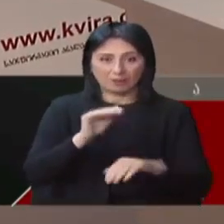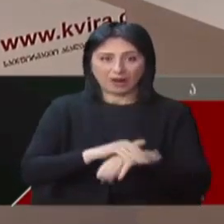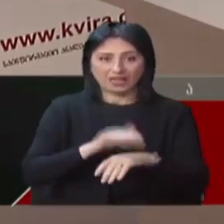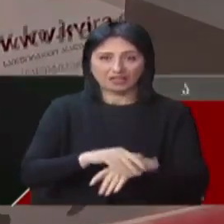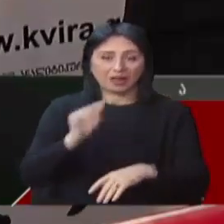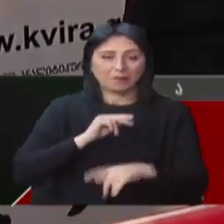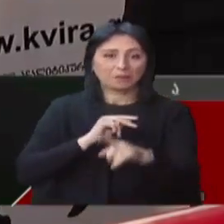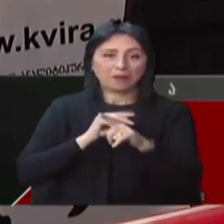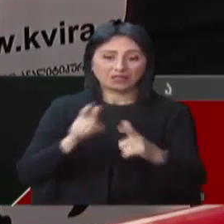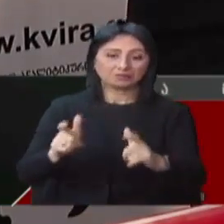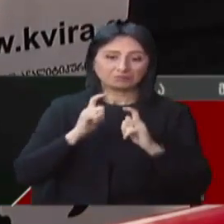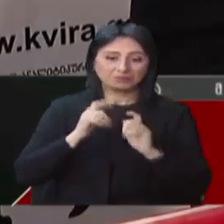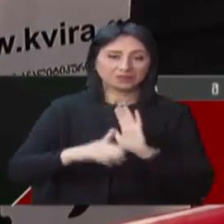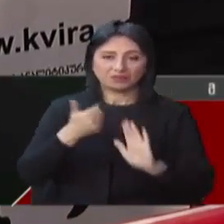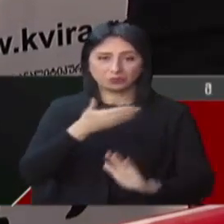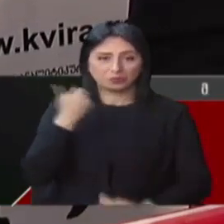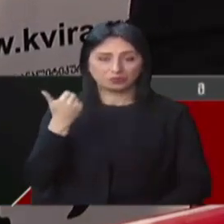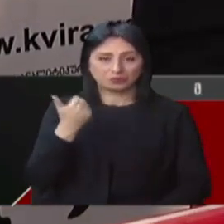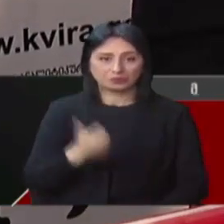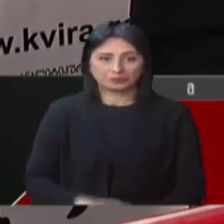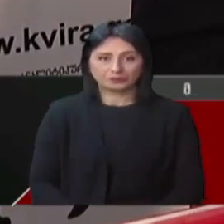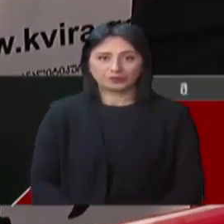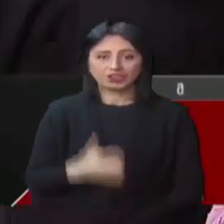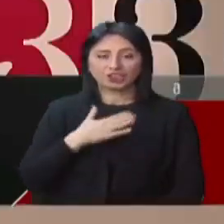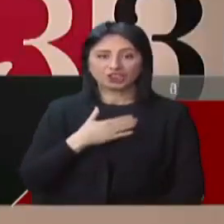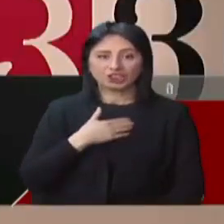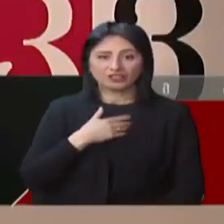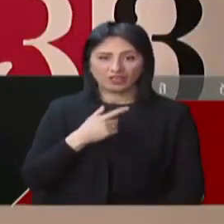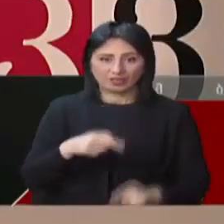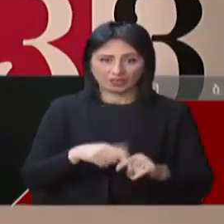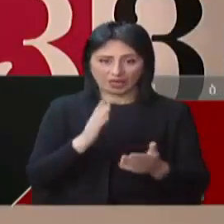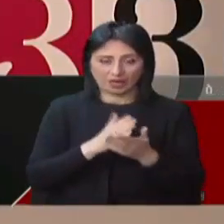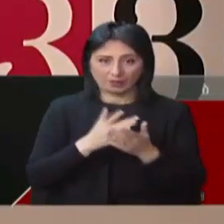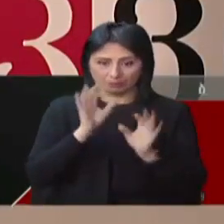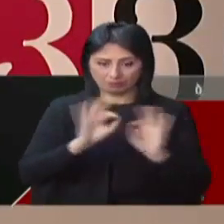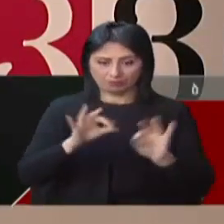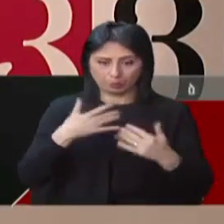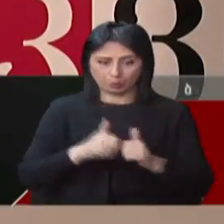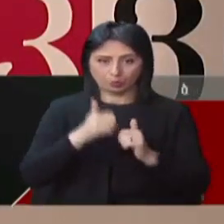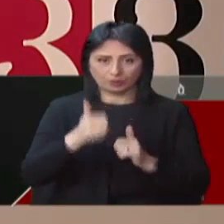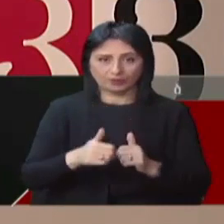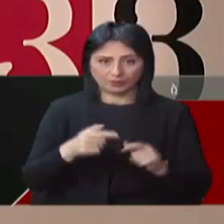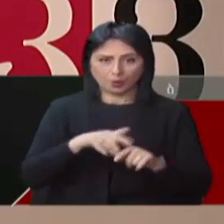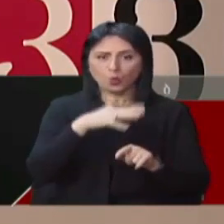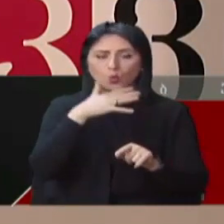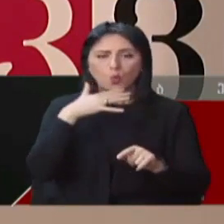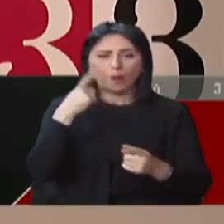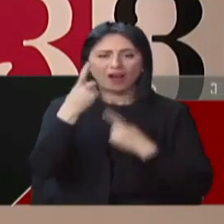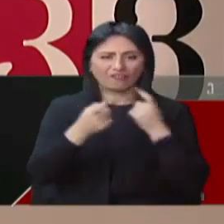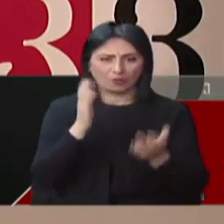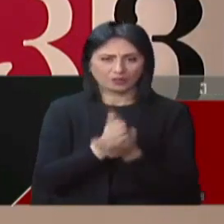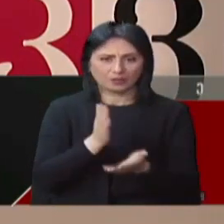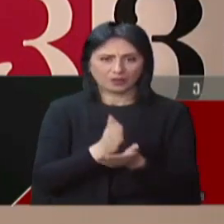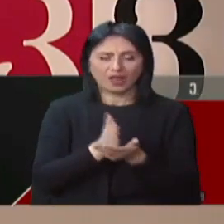ფაქტები, უწყებიდან მათ ამ დრომდე არავინ დაკავშირებია. Ჩვენთან თავს იყრის, აი როგორც გავაჟღერეთ ეს საკითხი, თავს იყრის უამრავი